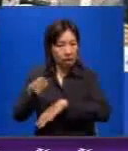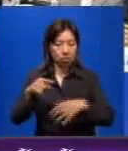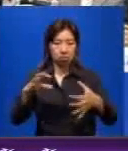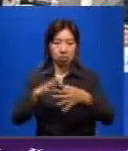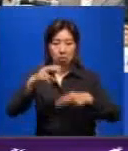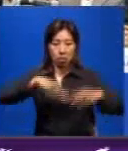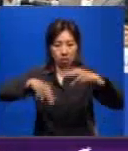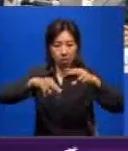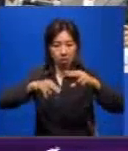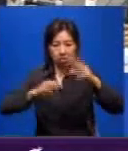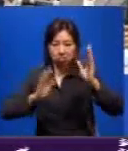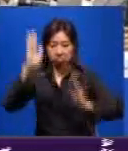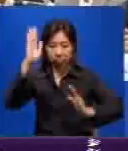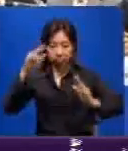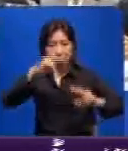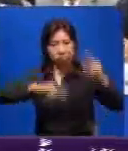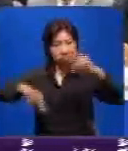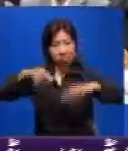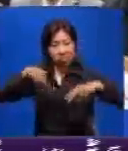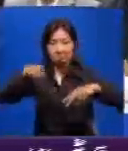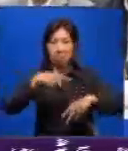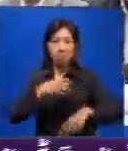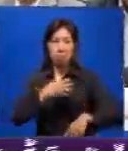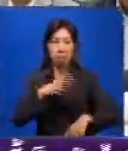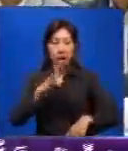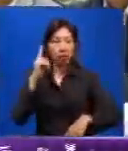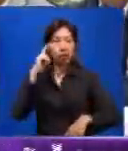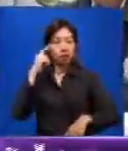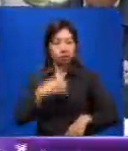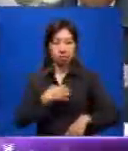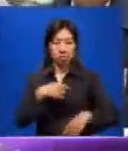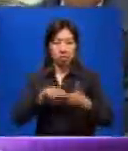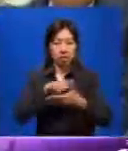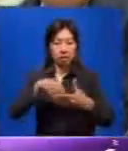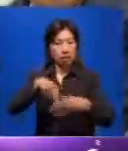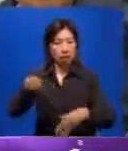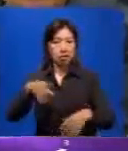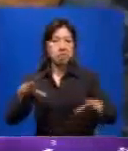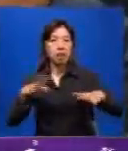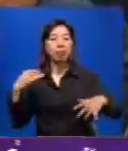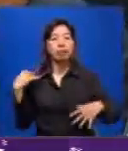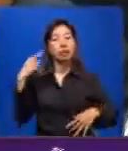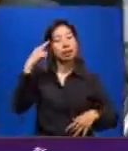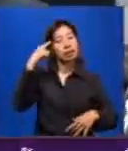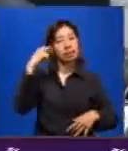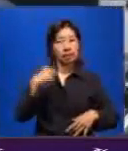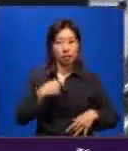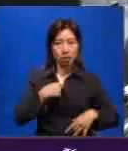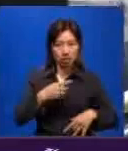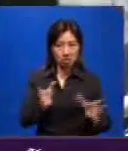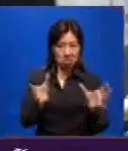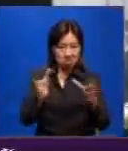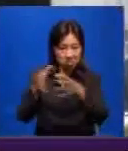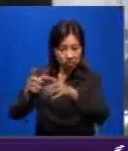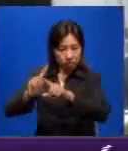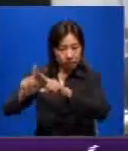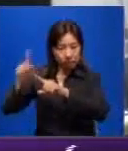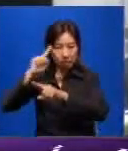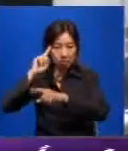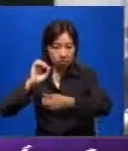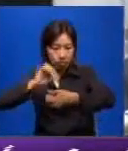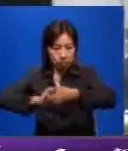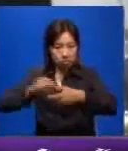จขัดขวางกระบวนการเลือกตั้งโดยได้รับการสนองตอบและร่วมมือจากหลายองค์กรตามรัฐธรรมนูญเพื่อให้เกิดการสุญญากาศท